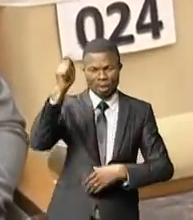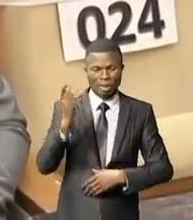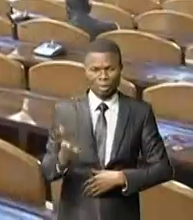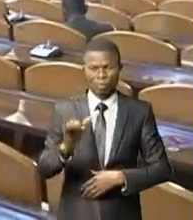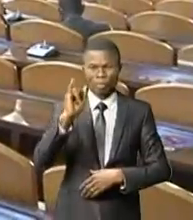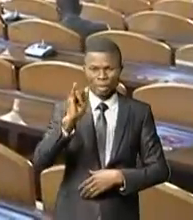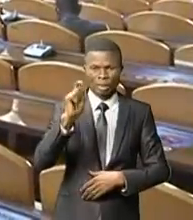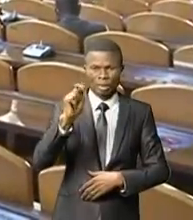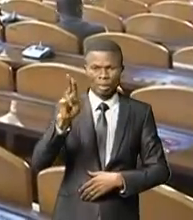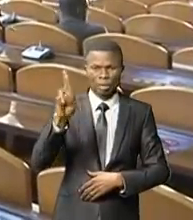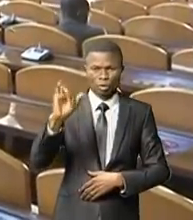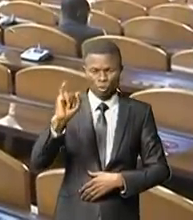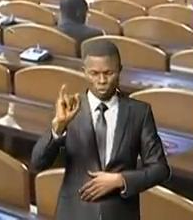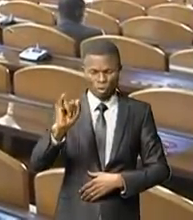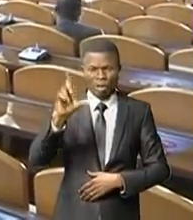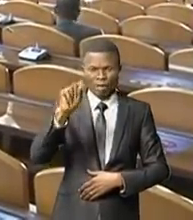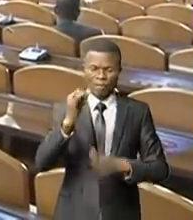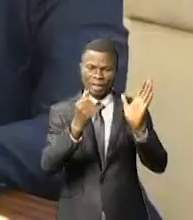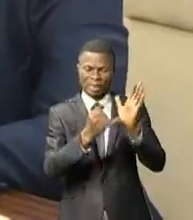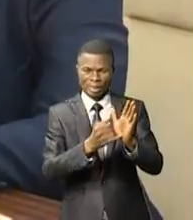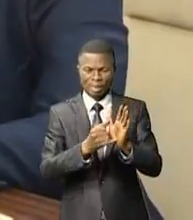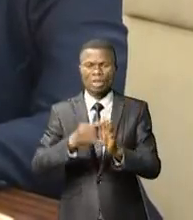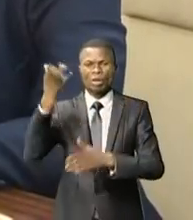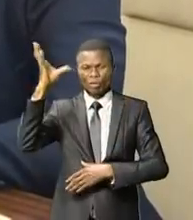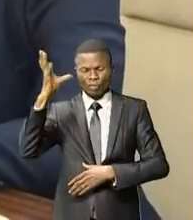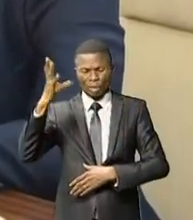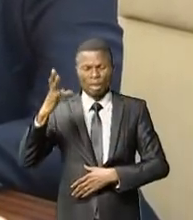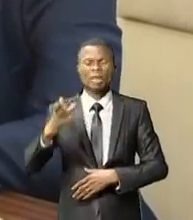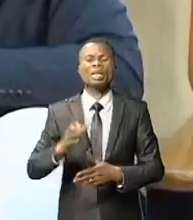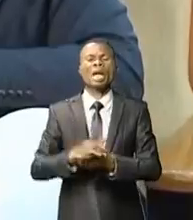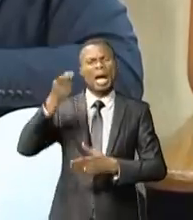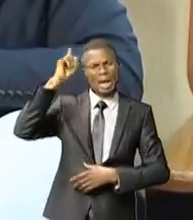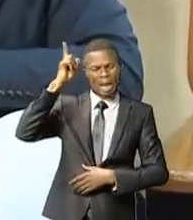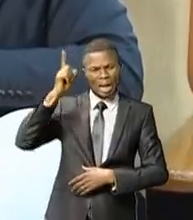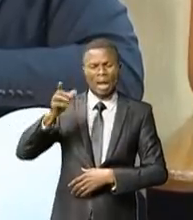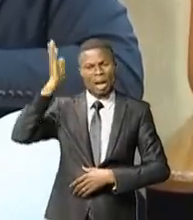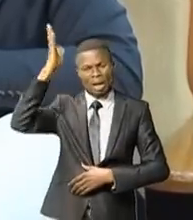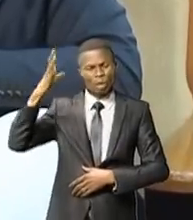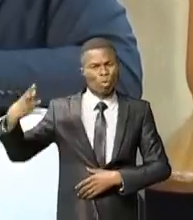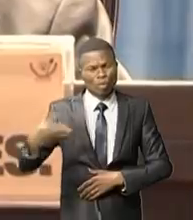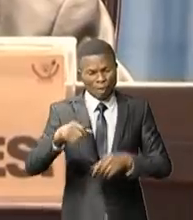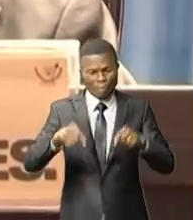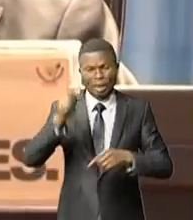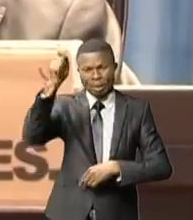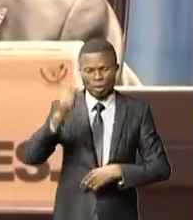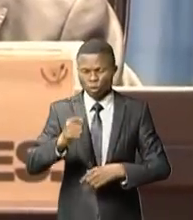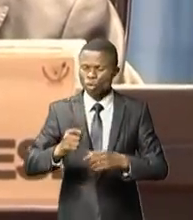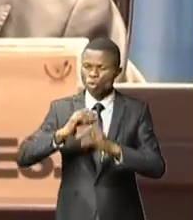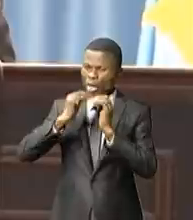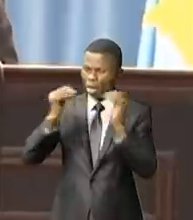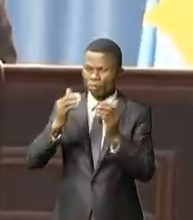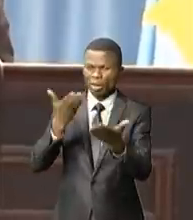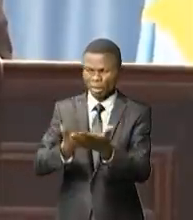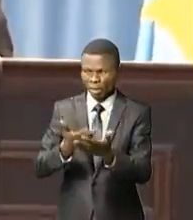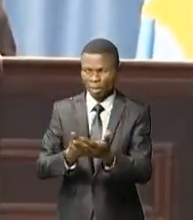Ituri, 26 localités conquises de main de groupes armés, 152 personnes libérées sur 189